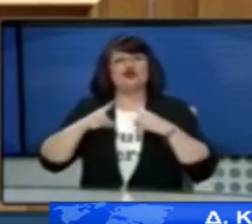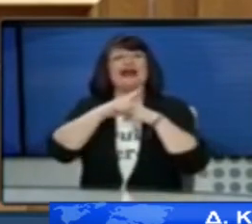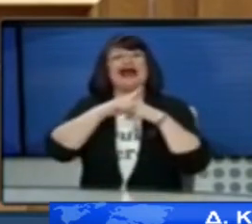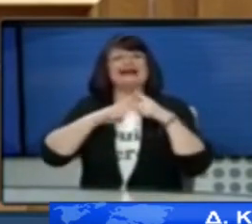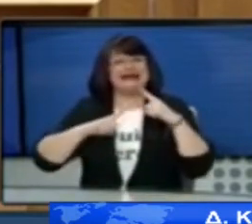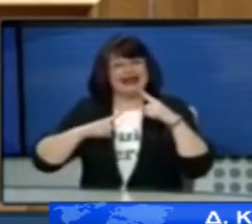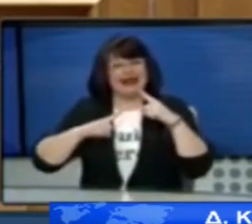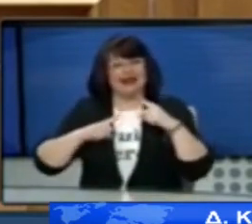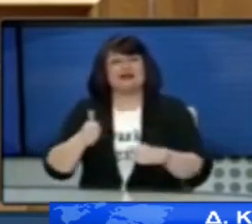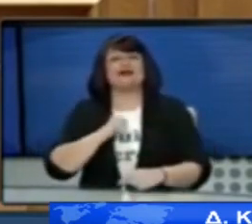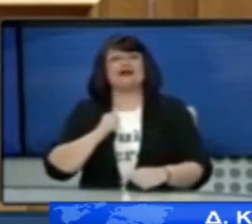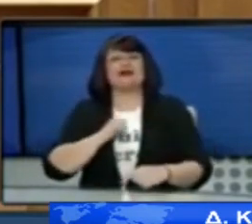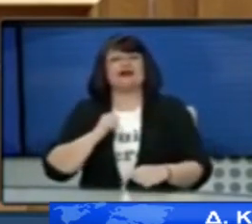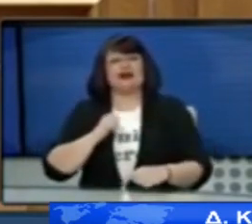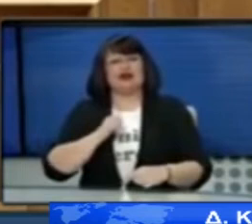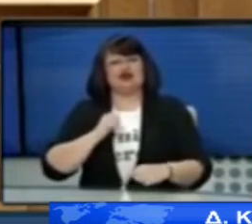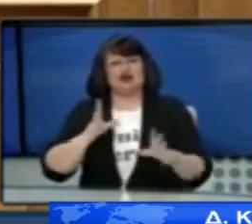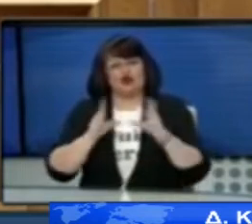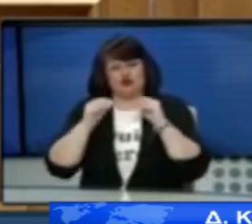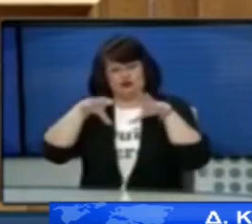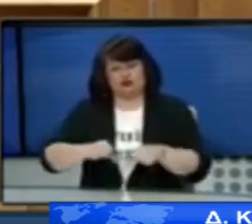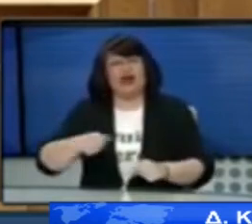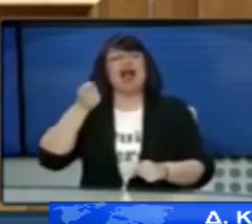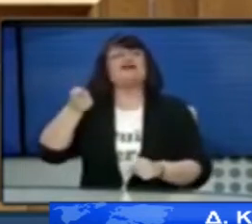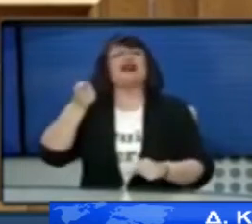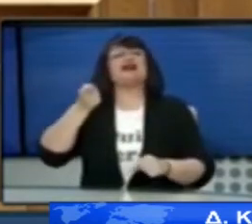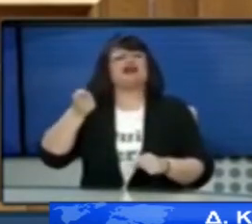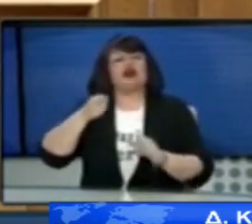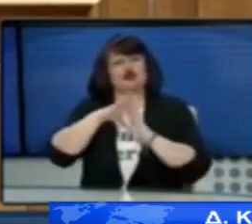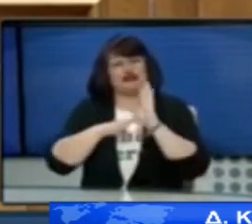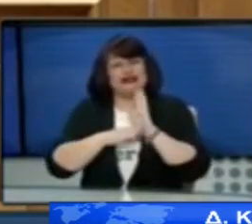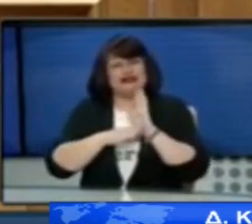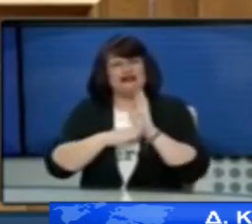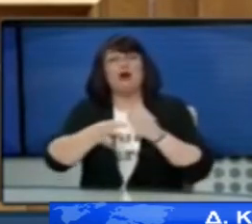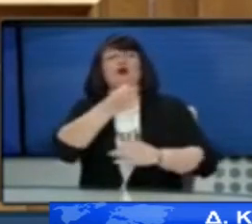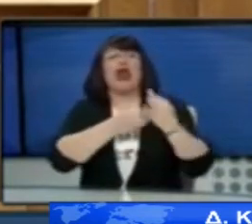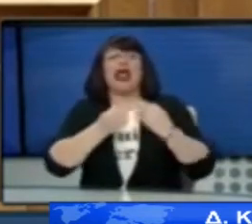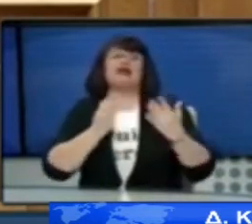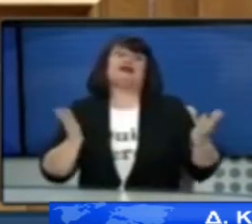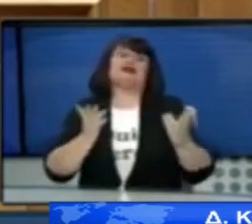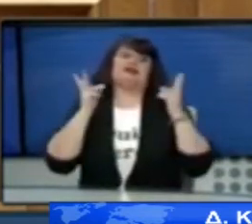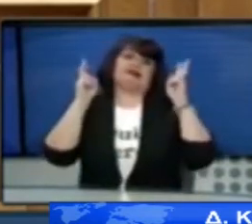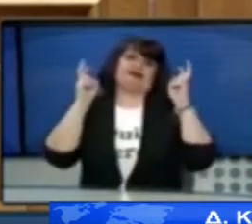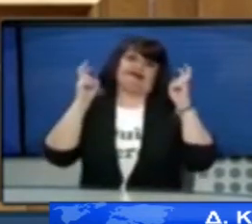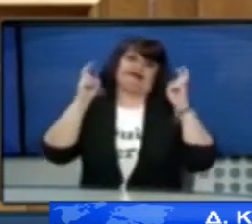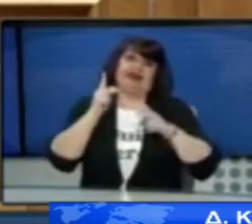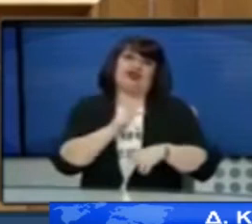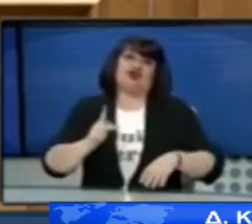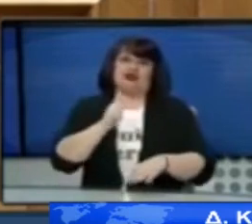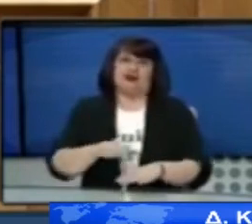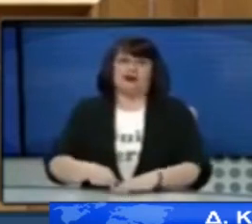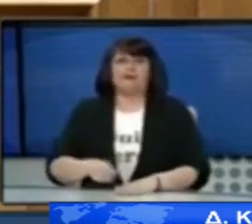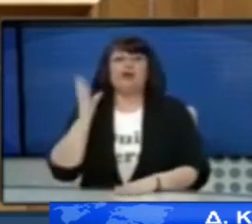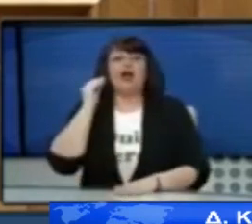στην ιδιωτικοποίηση του ασφαλιστικού και σε άλλα δήθεν κοινωνικά. Ακούγοντας κάποιος τη